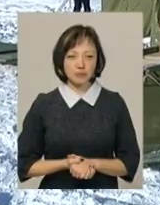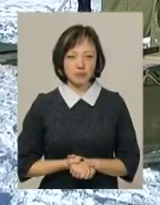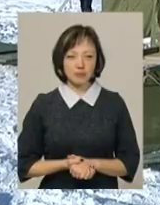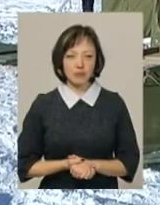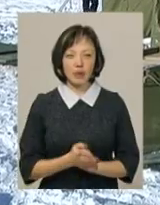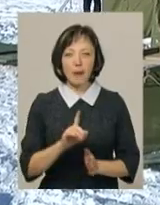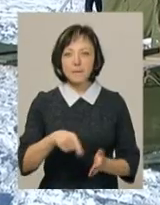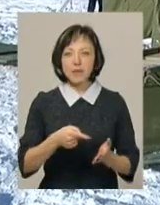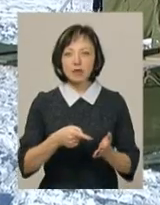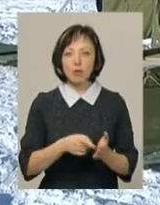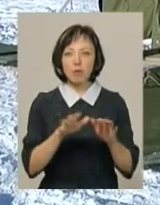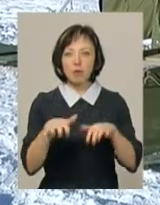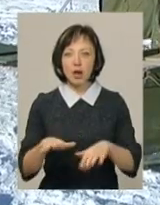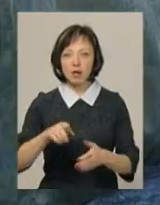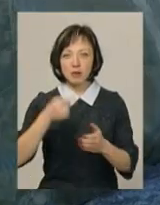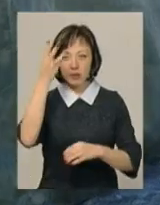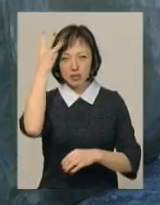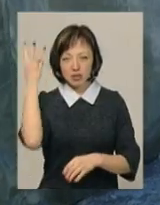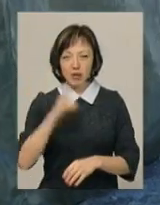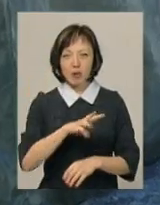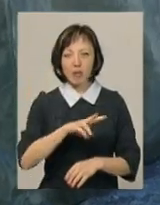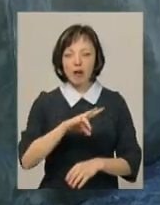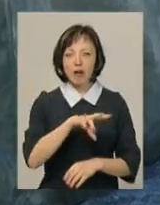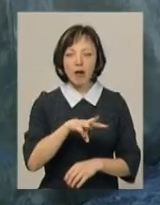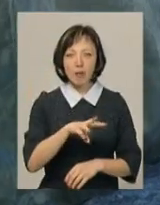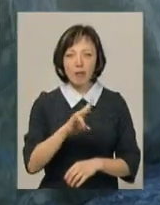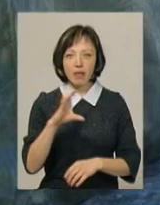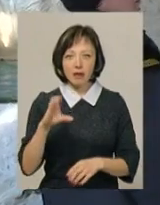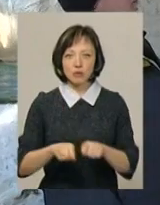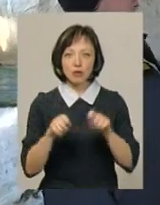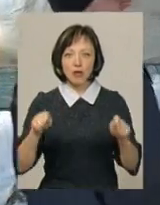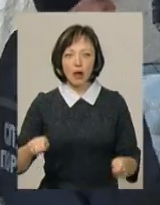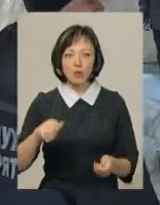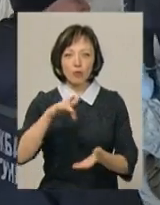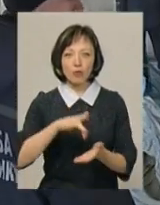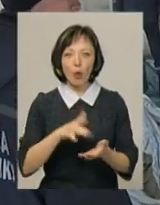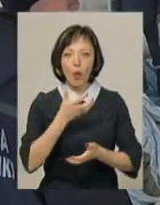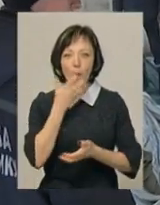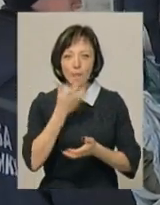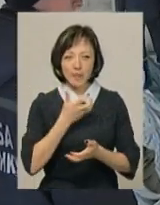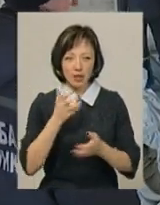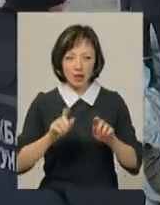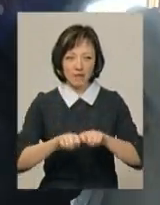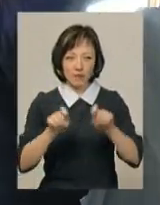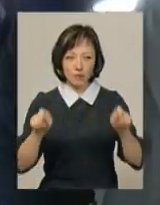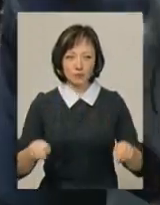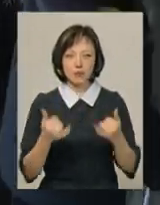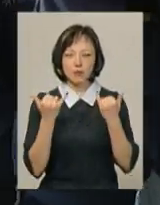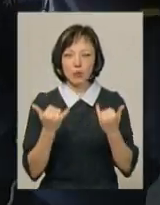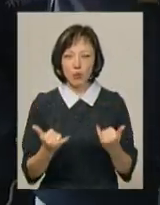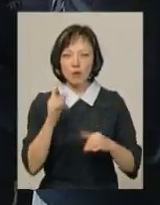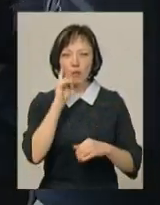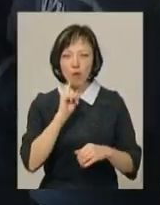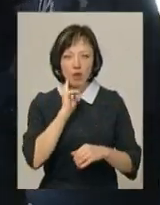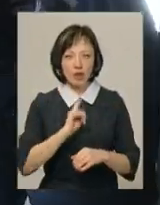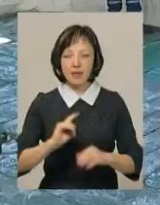На міському пляжі у Хмельницькому надзвичайники розгортають мобільний пункт обігріву. Денис! Відсьогодні і поки